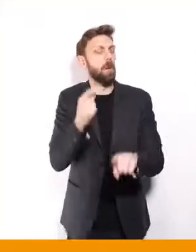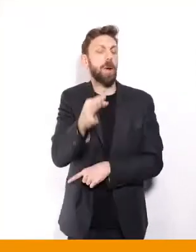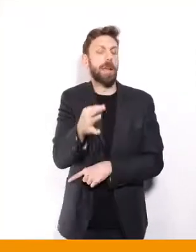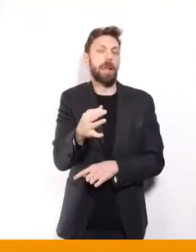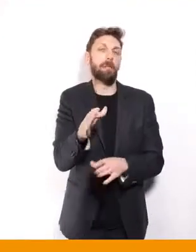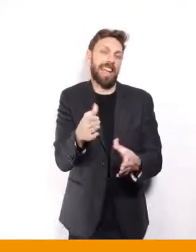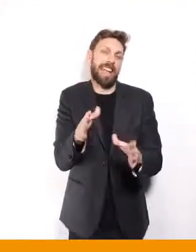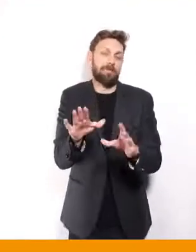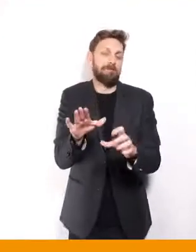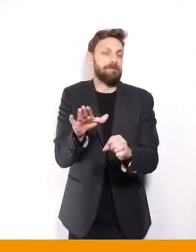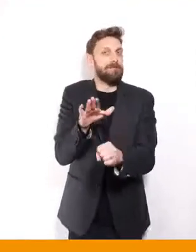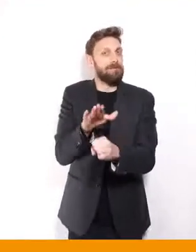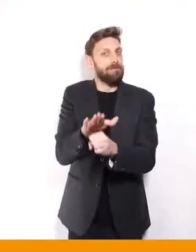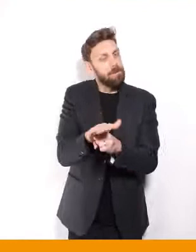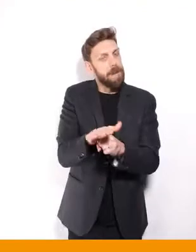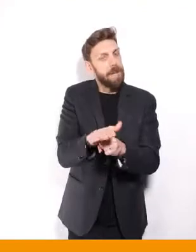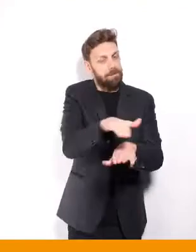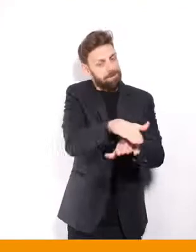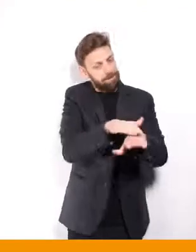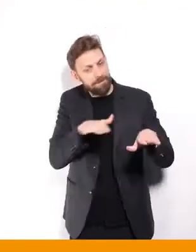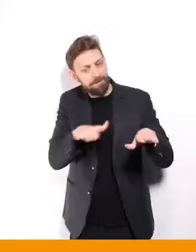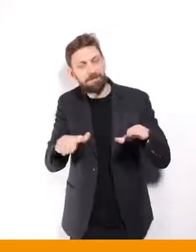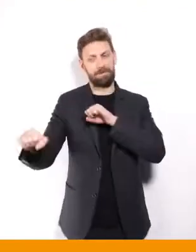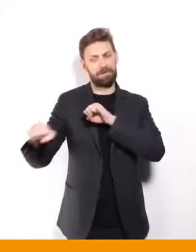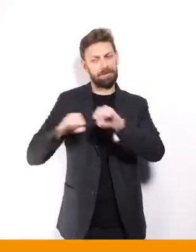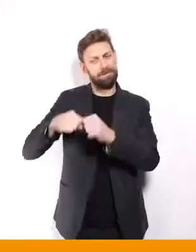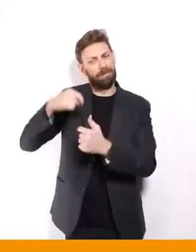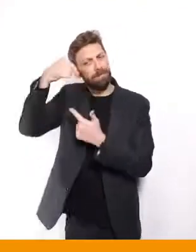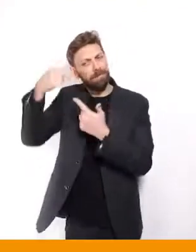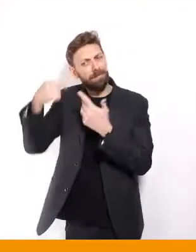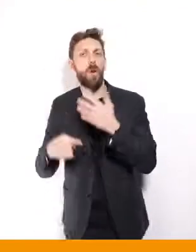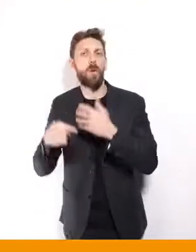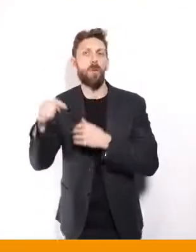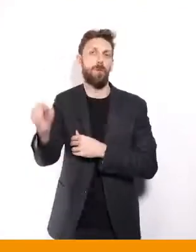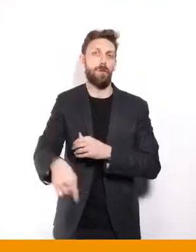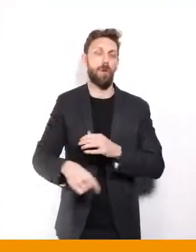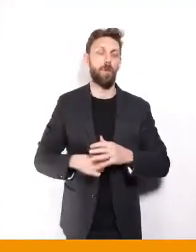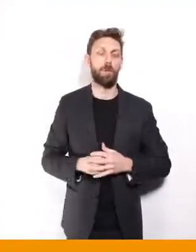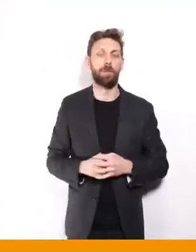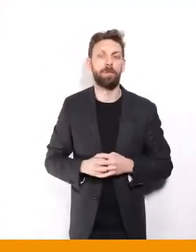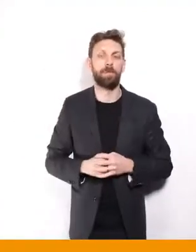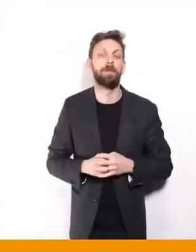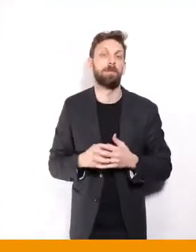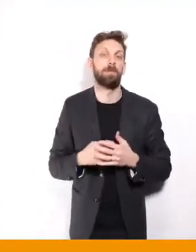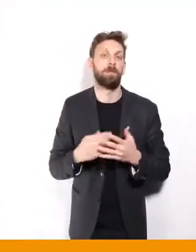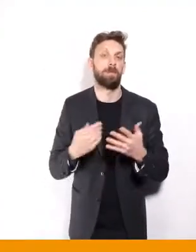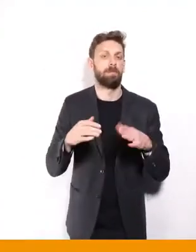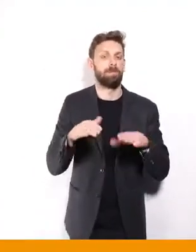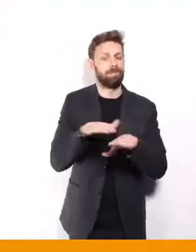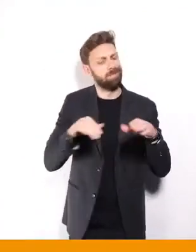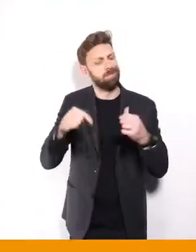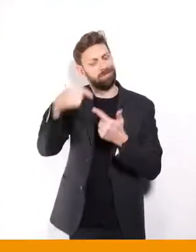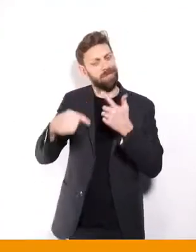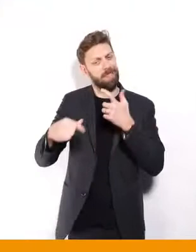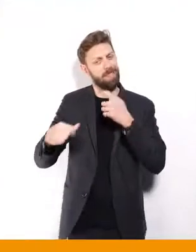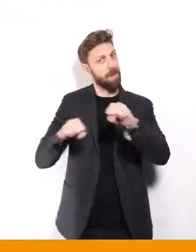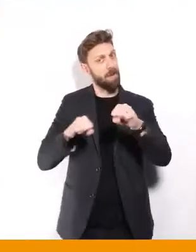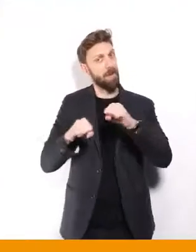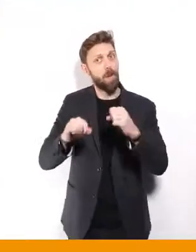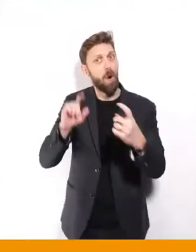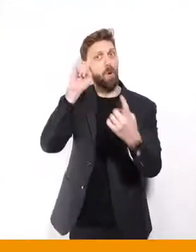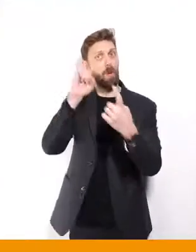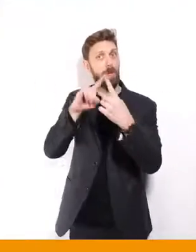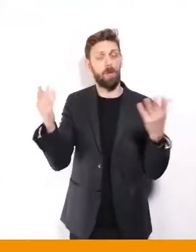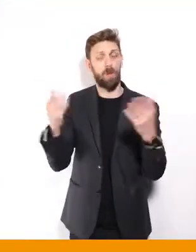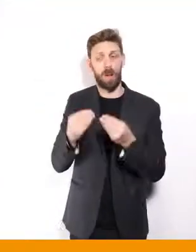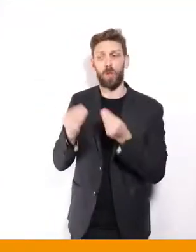pour du handicap, pour, encore une fois, garantir l'égalité et surtout